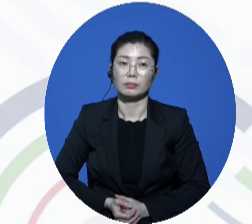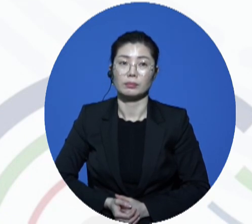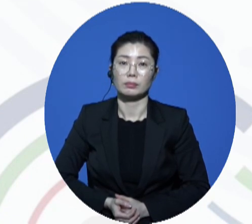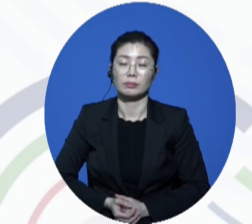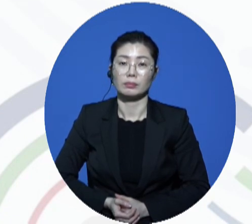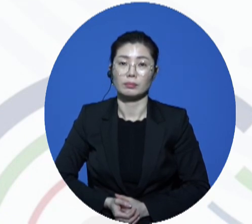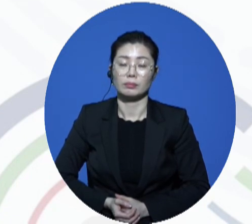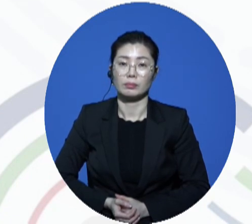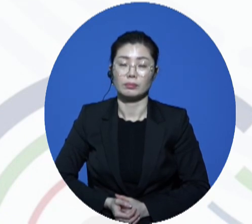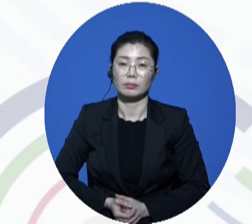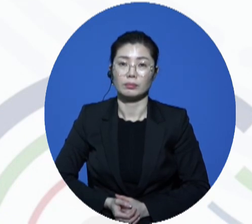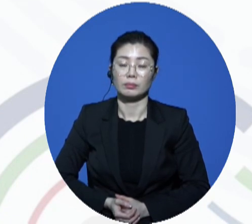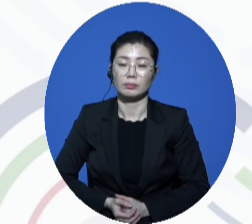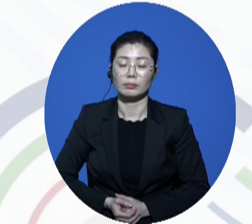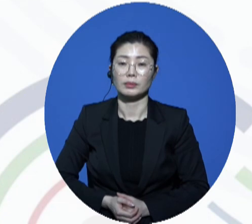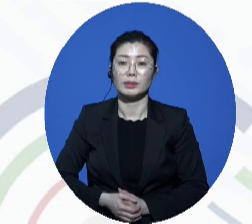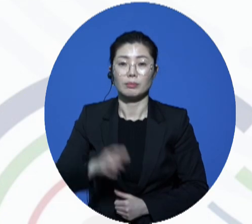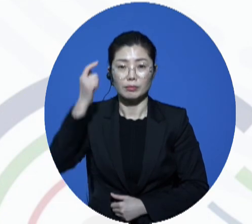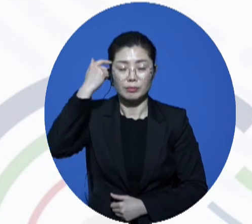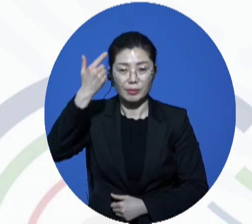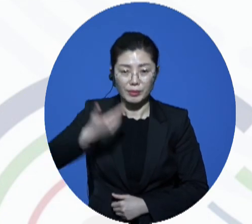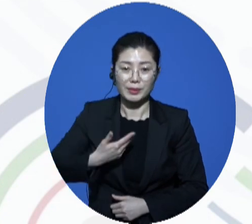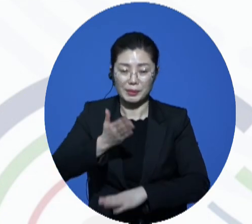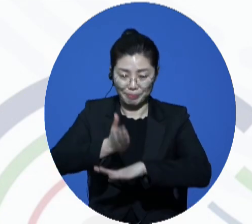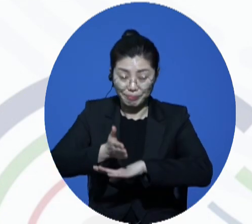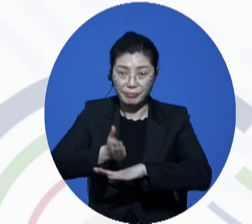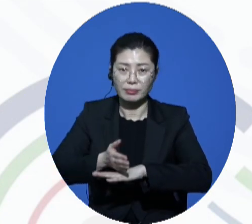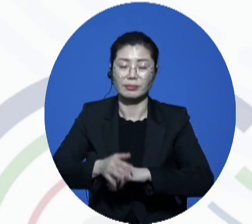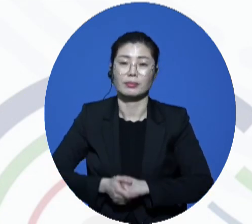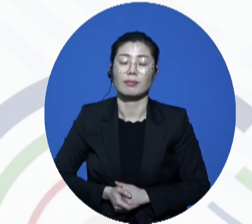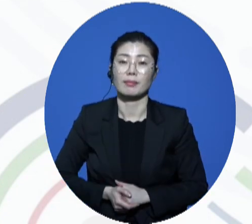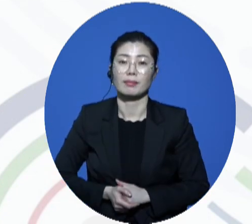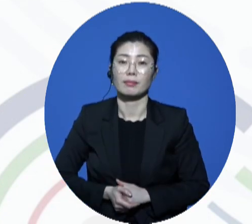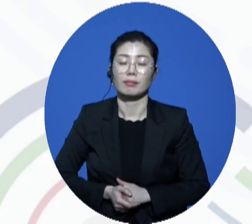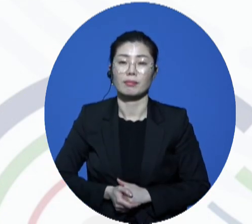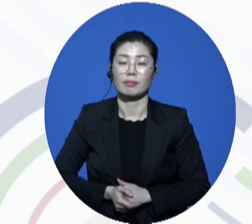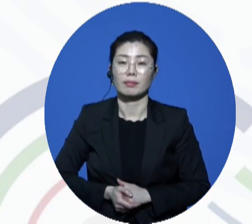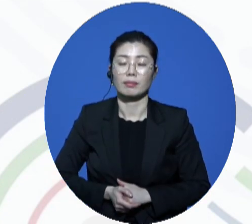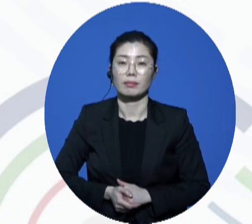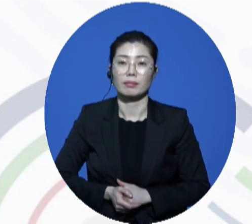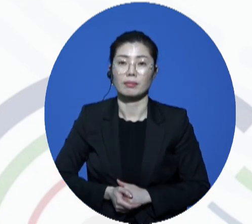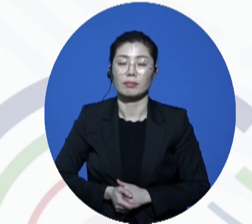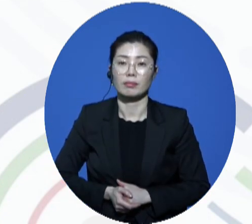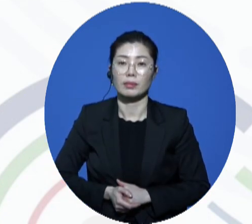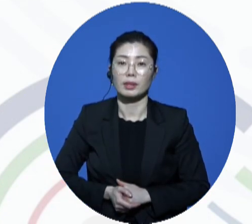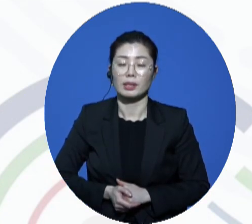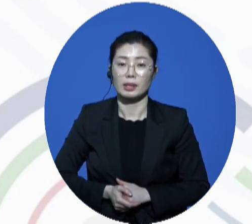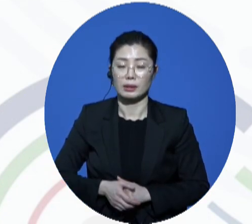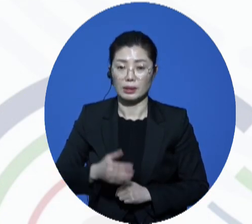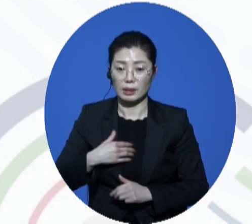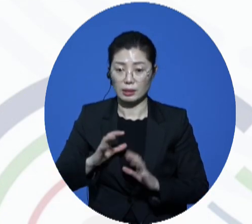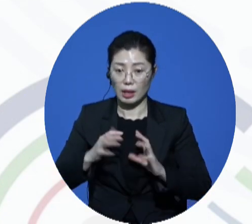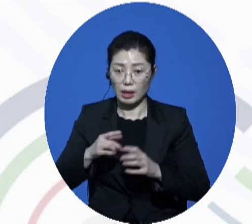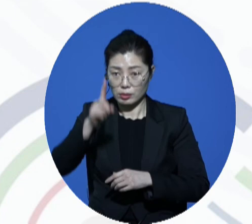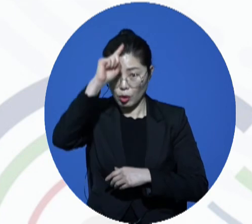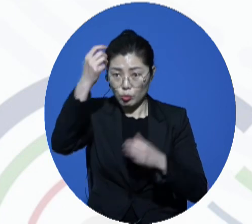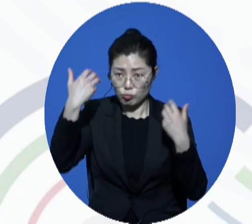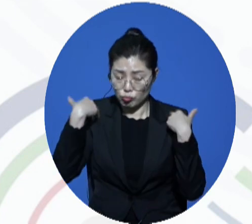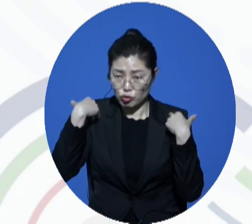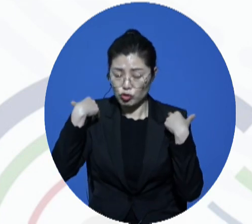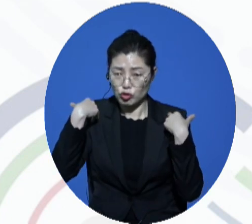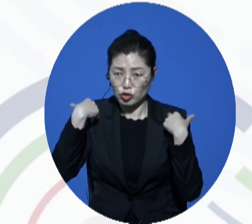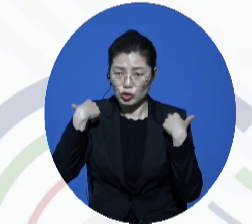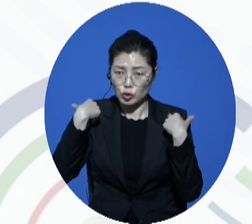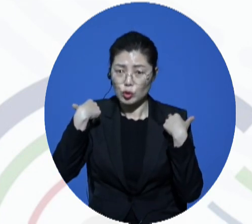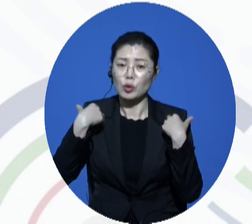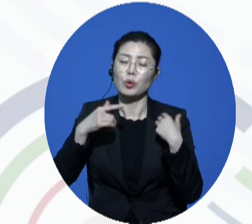Yes, thank you for the question. 네, 질문 감사드립니다. The government of Finland is doing the 핀란드 same thing. 정부 또한